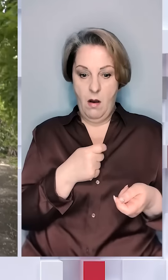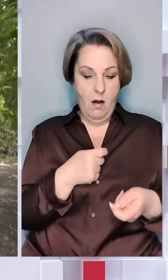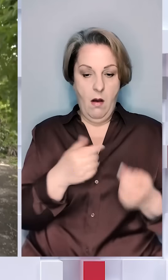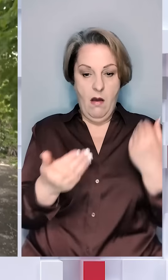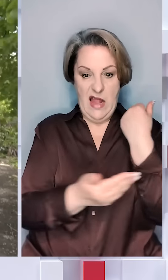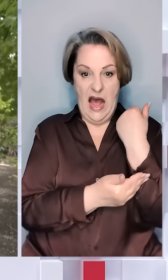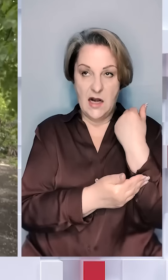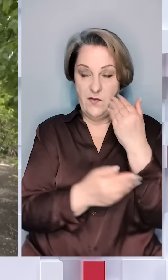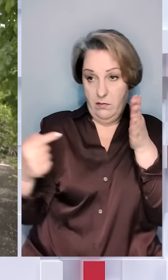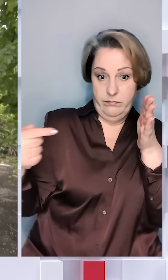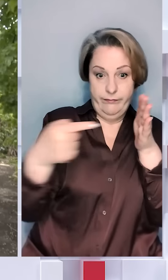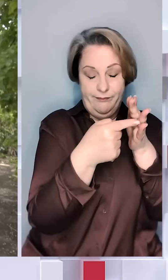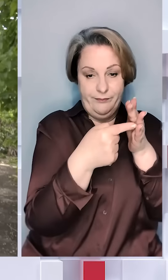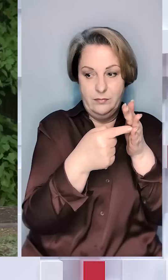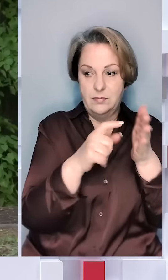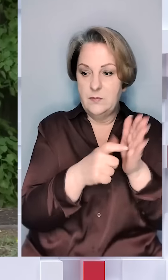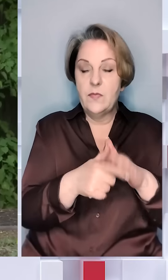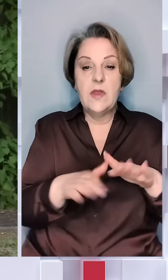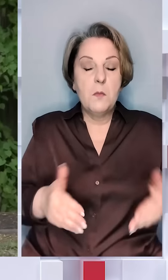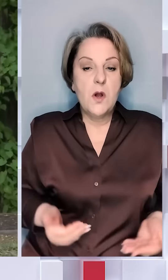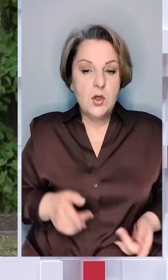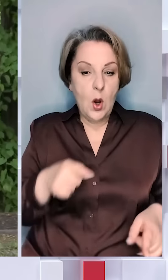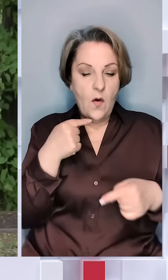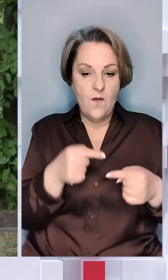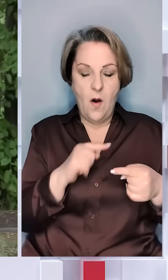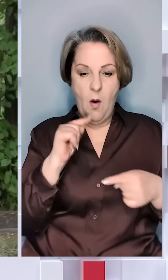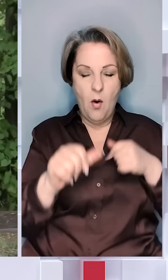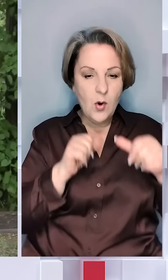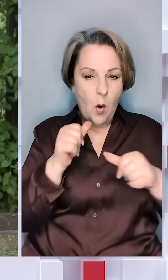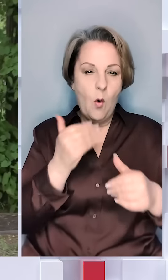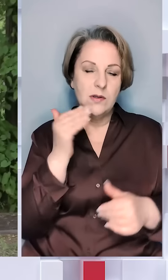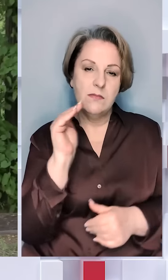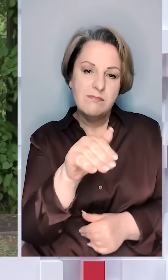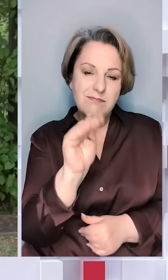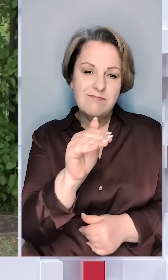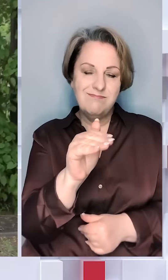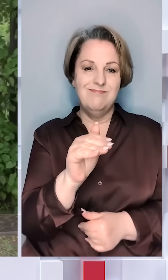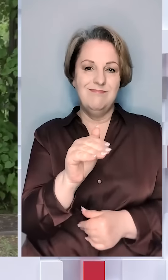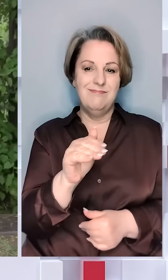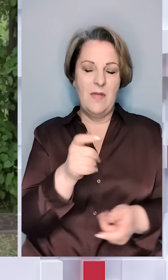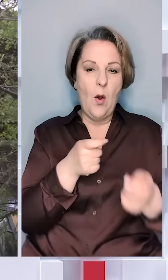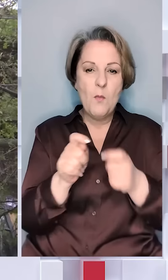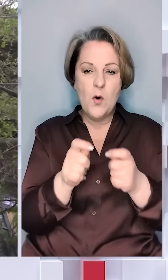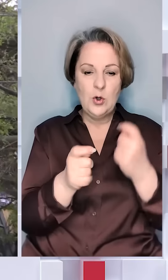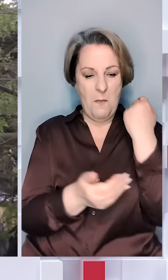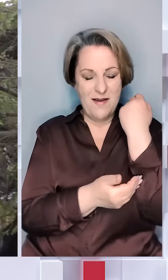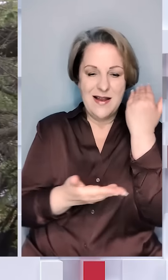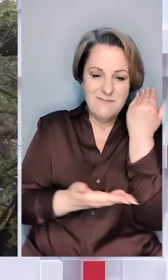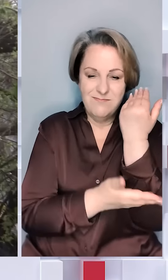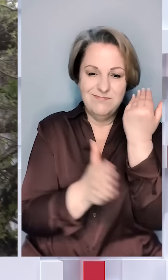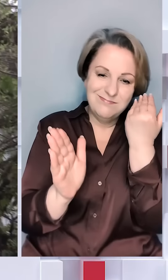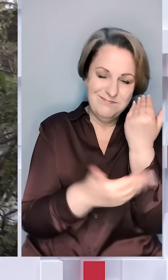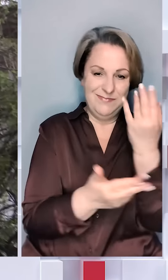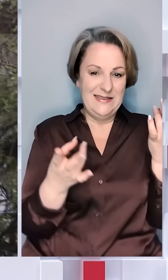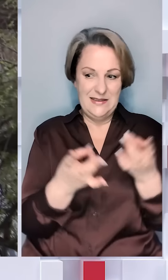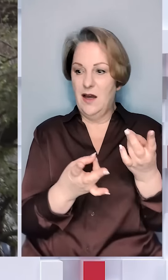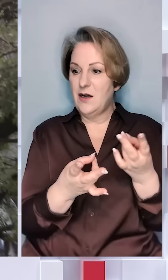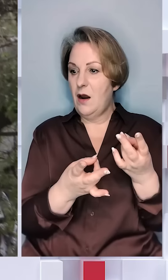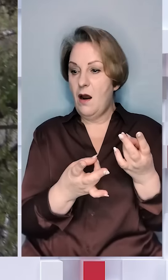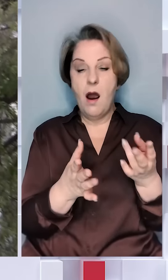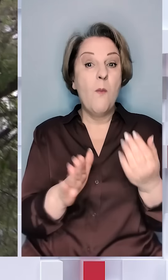в квартирі. Оце мій балкон. Місцеві жителі кажуть, протягом року зверталися до куруючої компанії, аби дерево спиляли. Прибрали